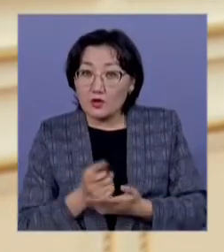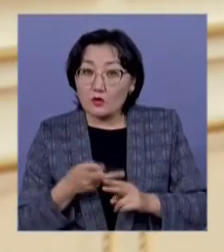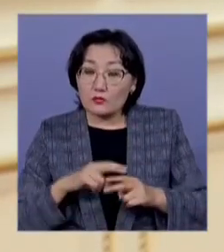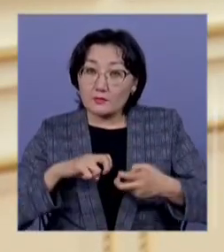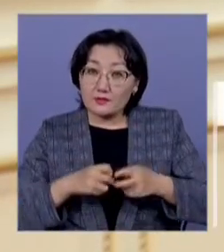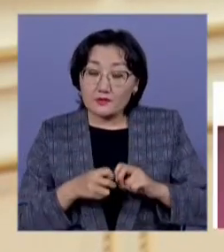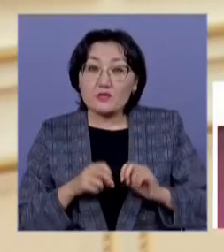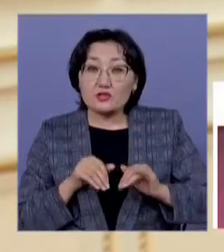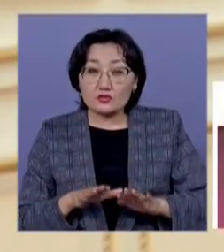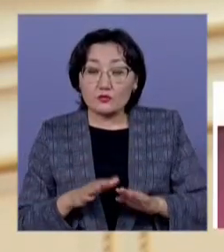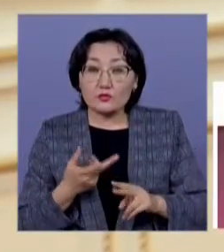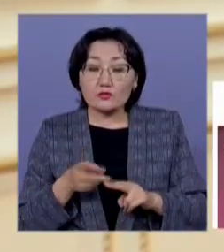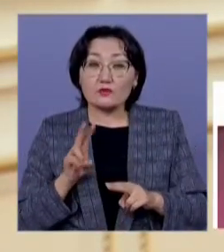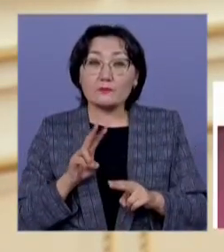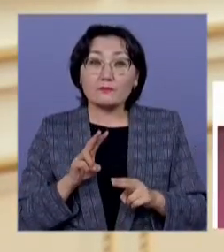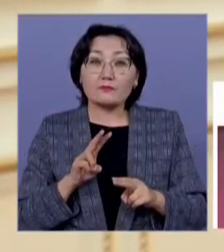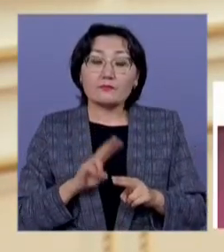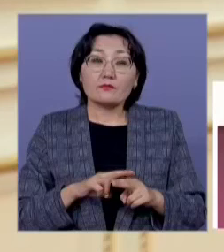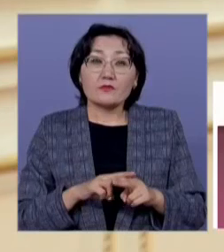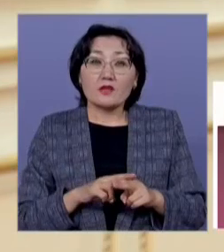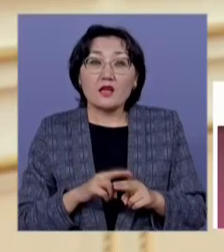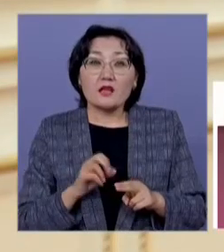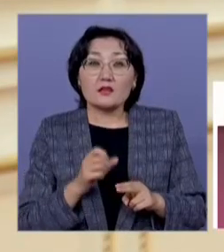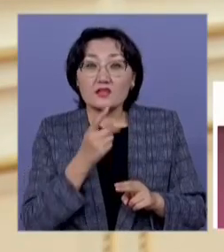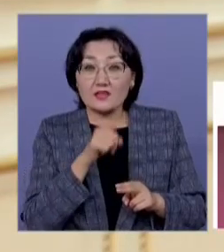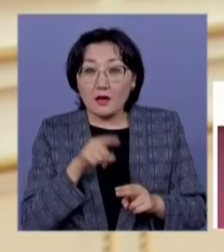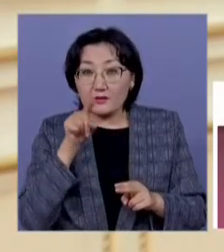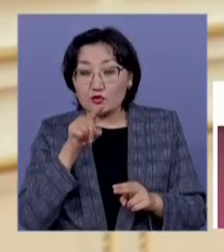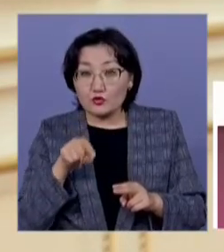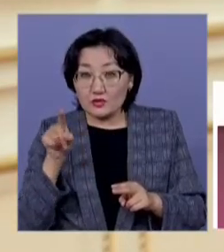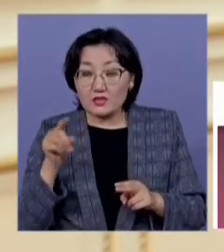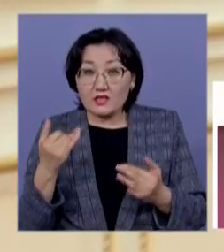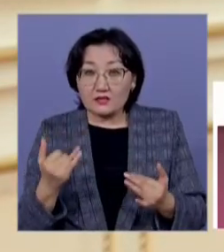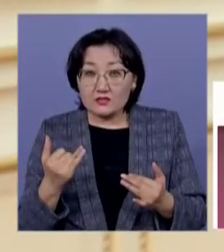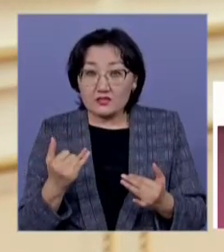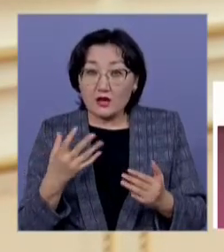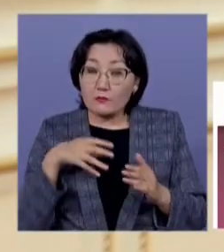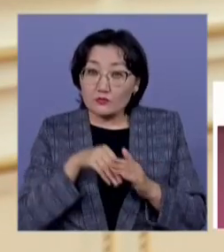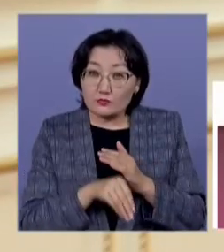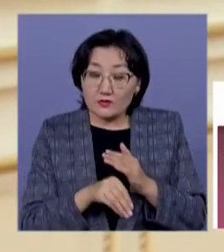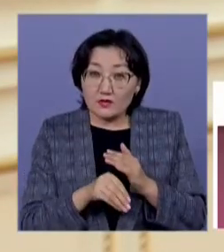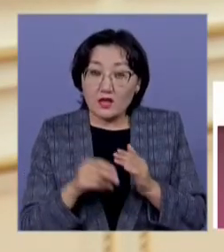проблема шешіледі. Өйткені мынау W дейді ғой, W қазір кіріп отыр,